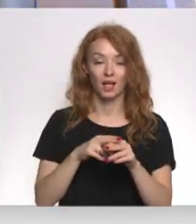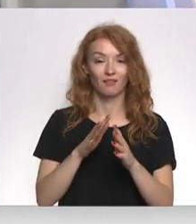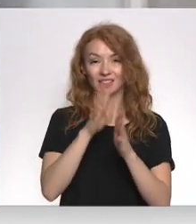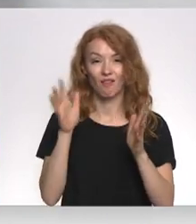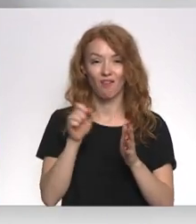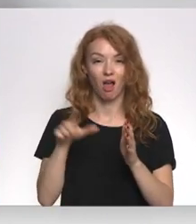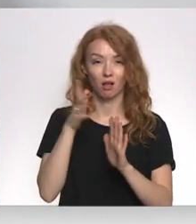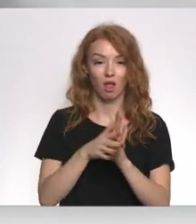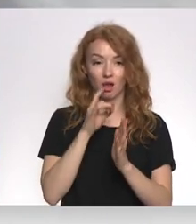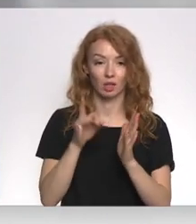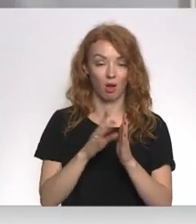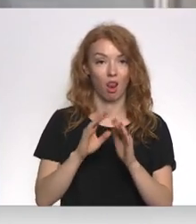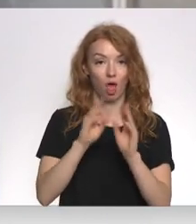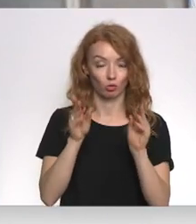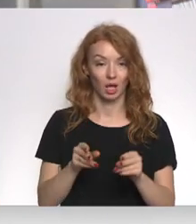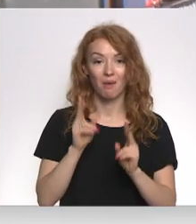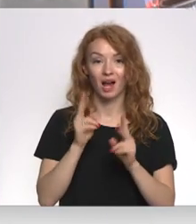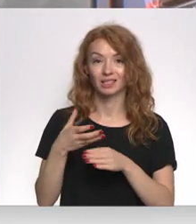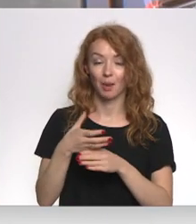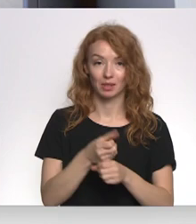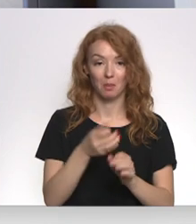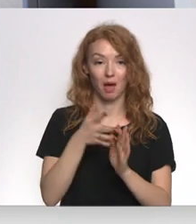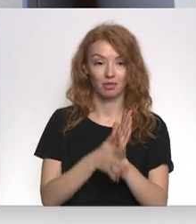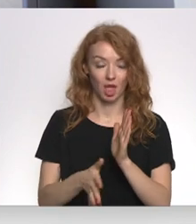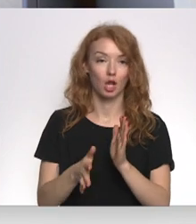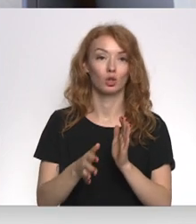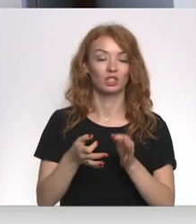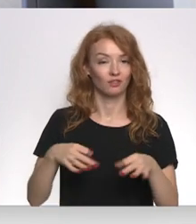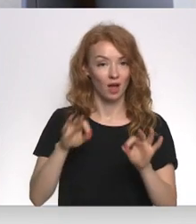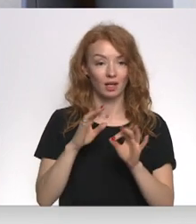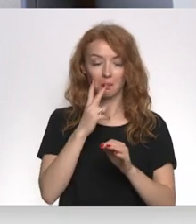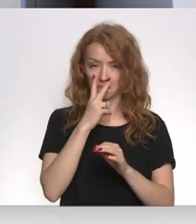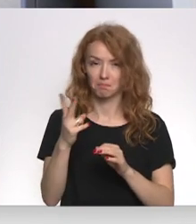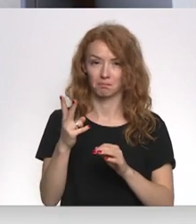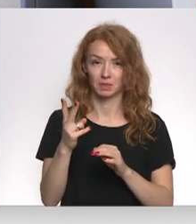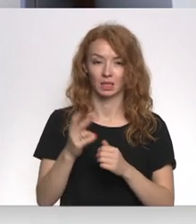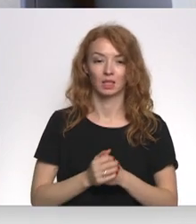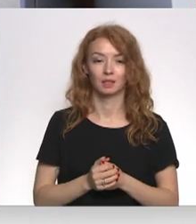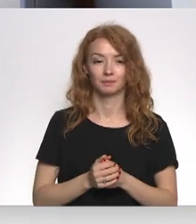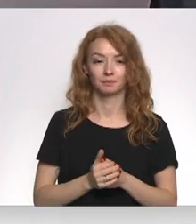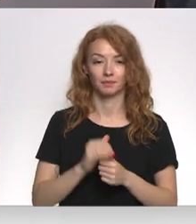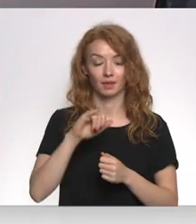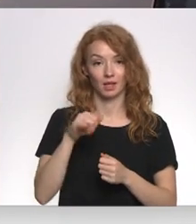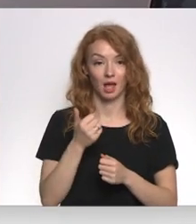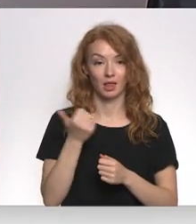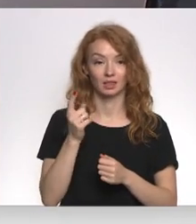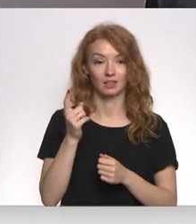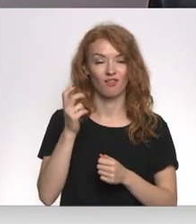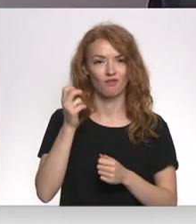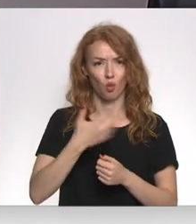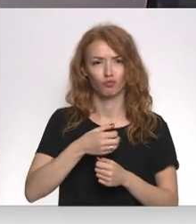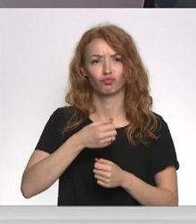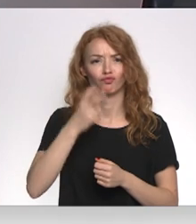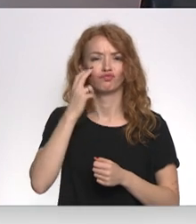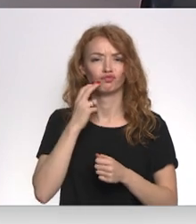būs leduskapis. Meklējot veidus, kā samazināt patēriņu, būtu svarīgi pievērst tam uzmanību. Ja tas ir vecāks par